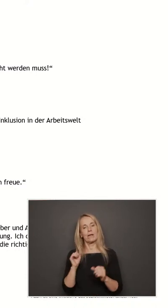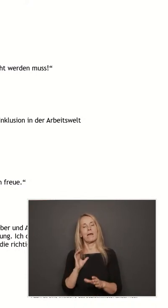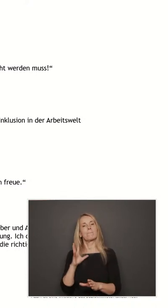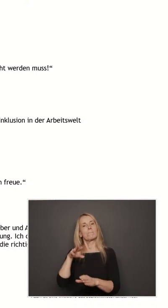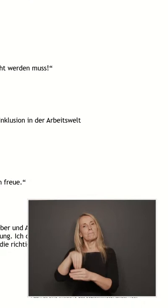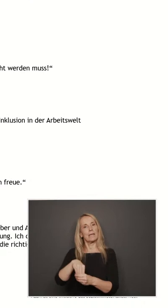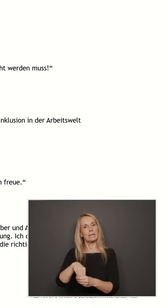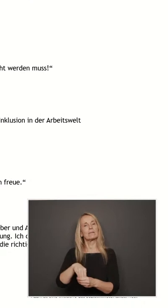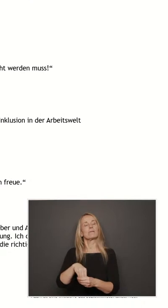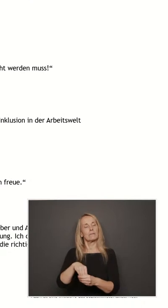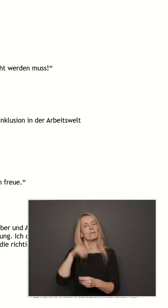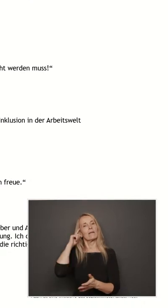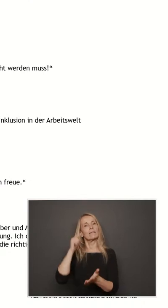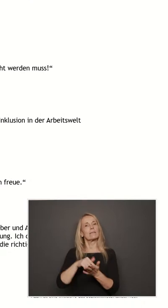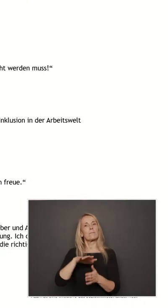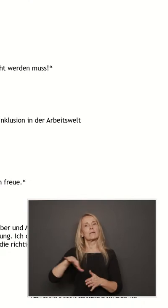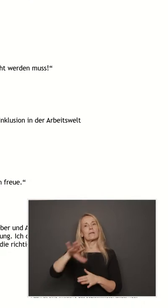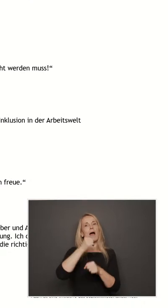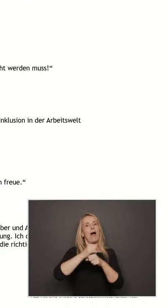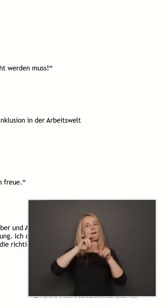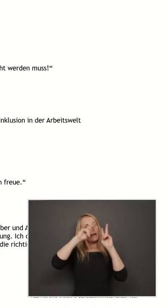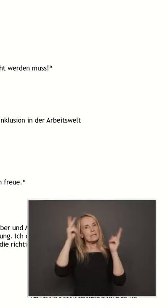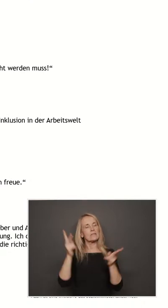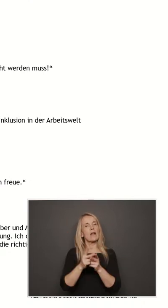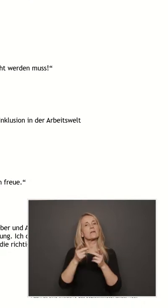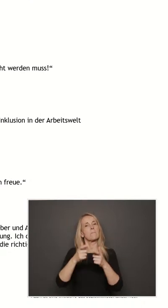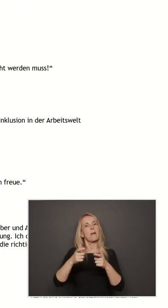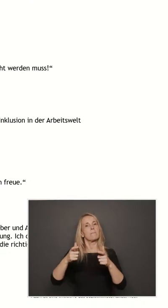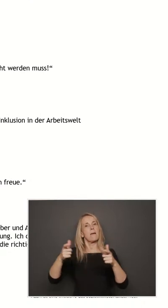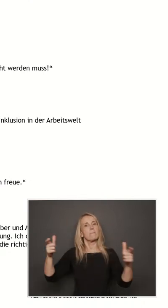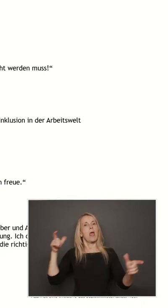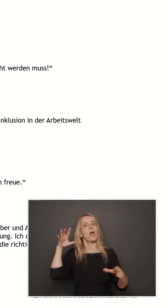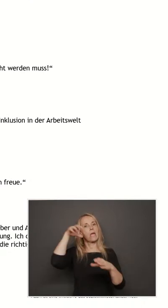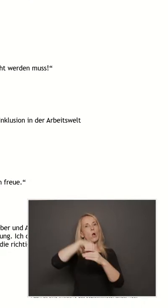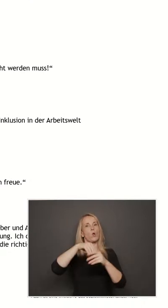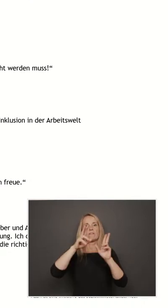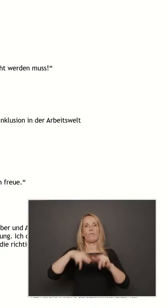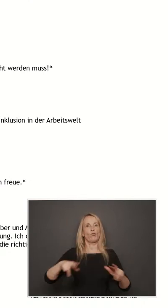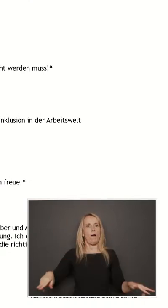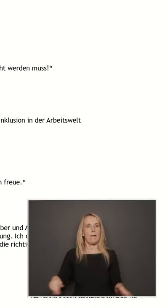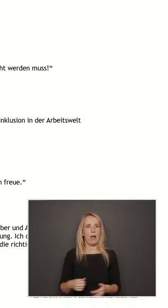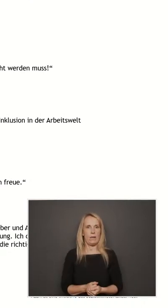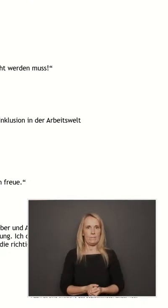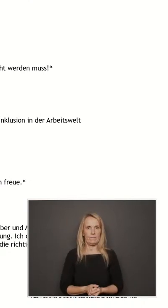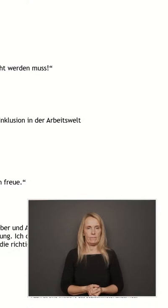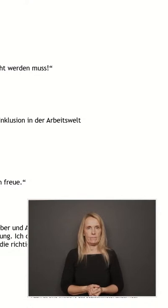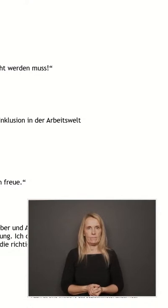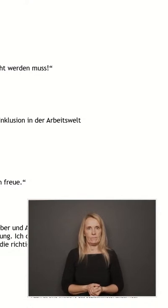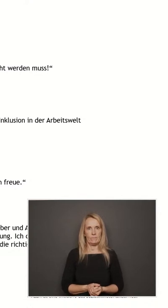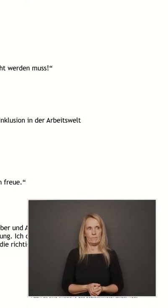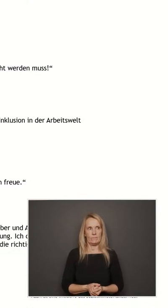dass Inklusion in der Arbeitswelt mehr und mehr zur Normalität wird.